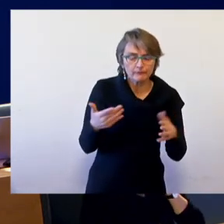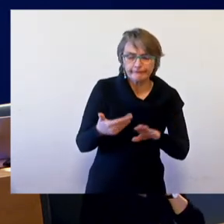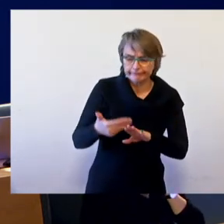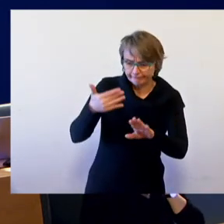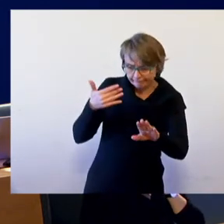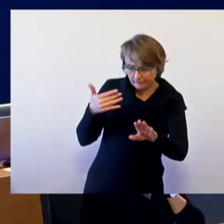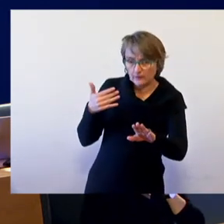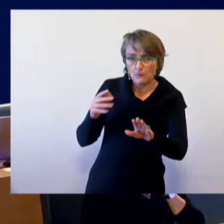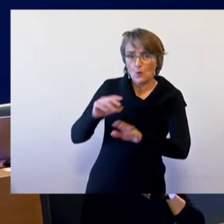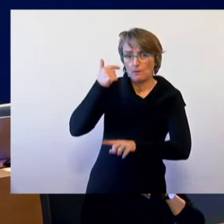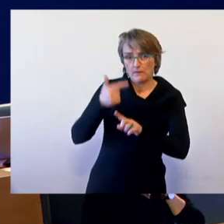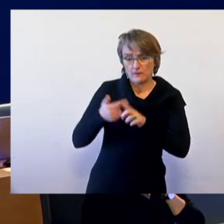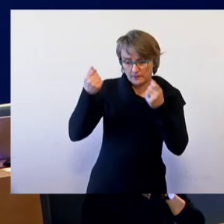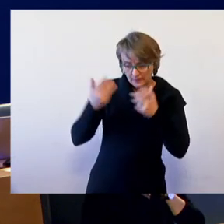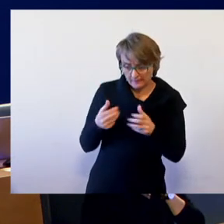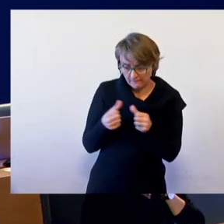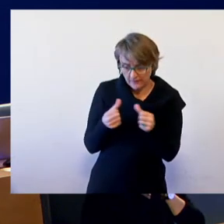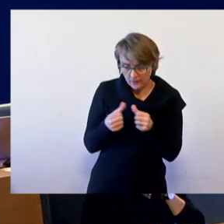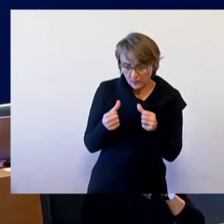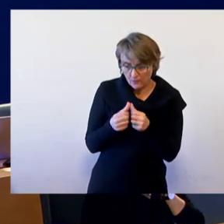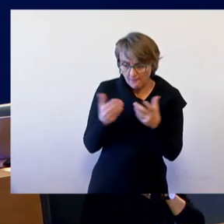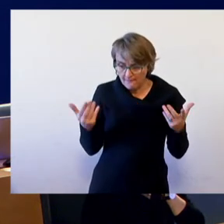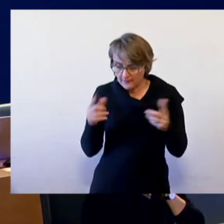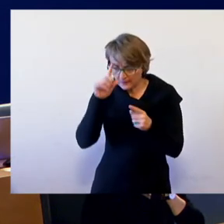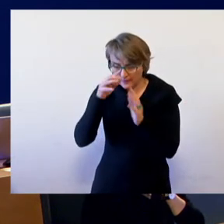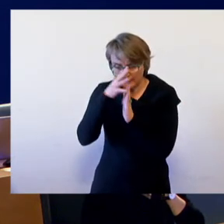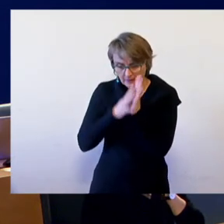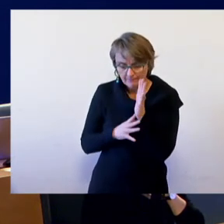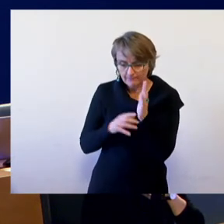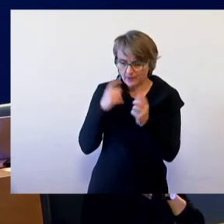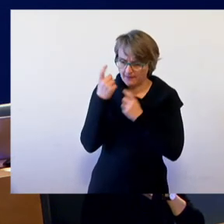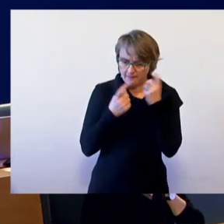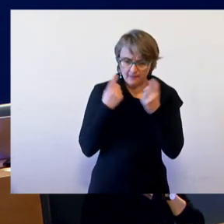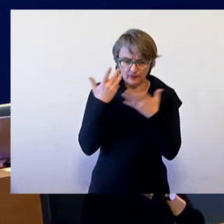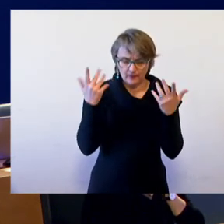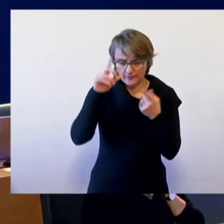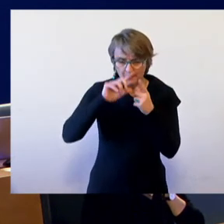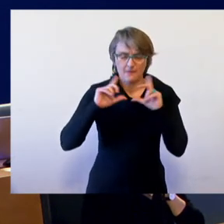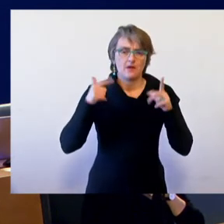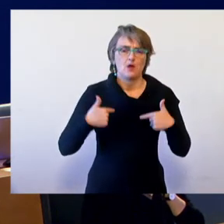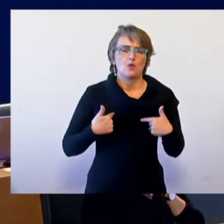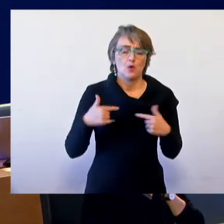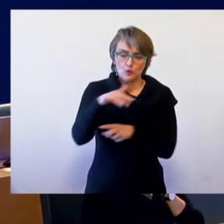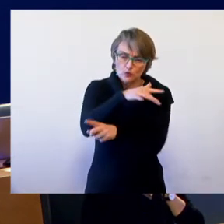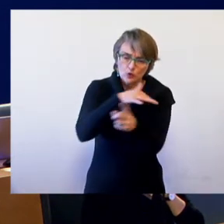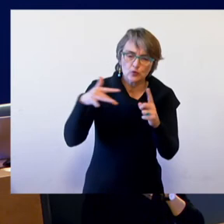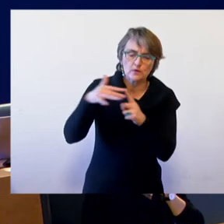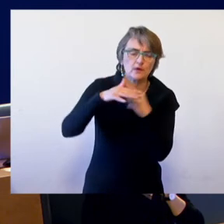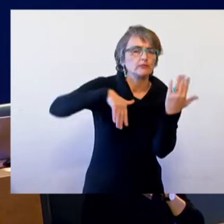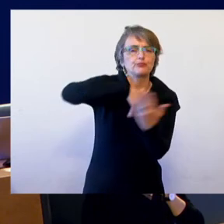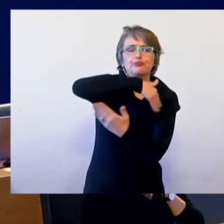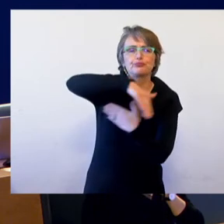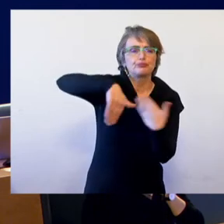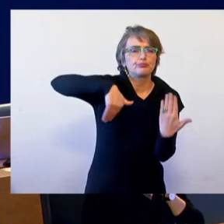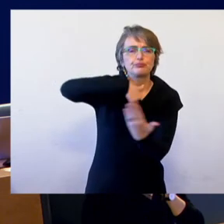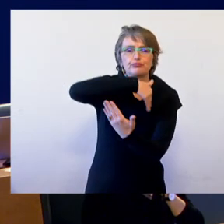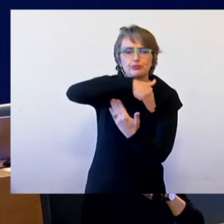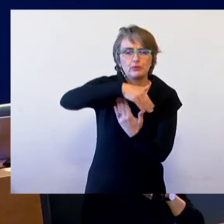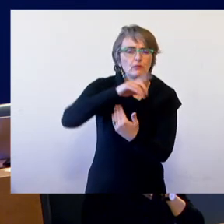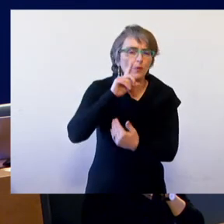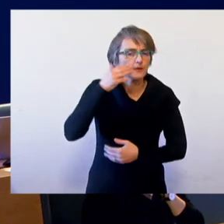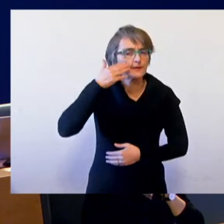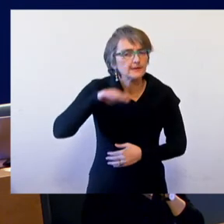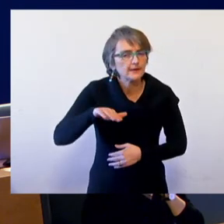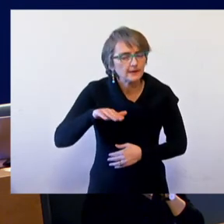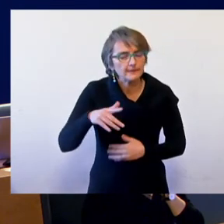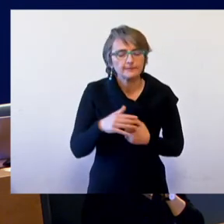Montpellier, d'engager une réflexion sur la mixité sociale à l'école. car nous ne sommes pas sans ignorer que des